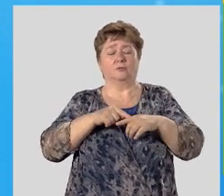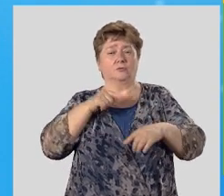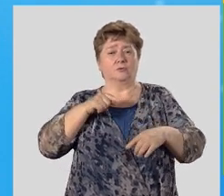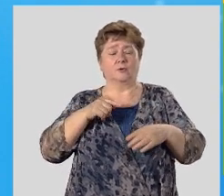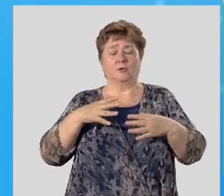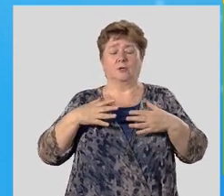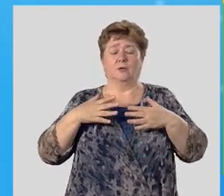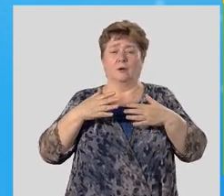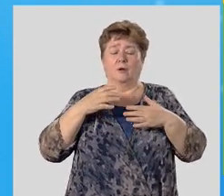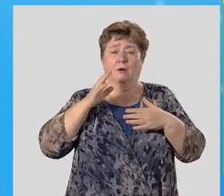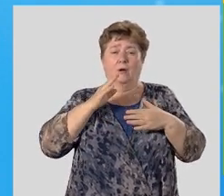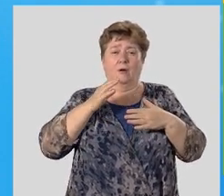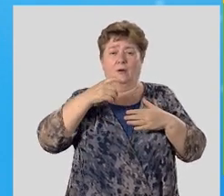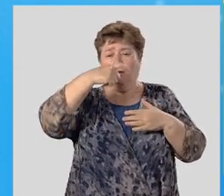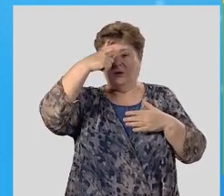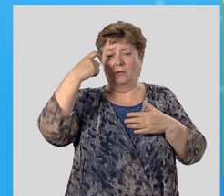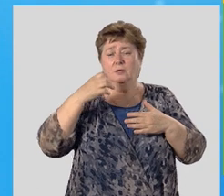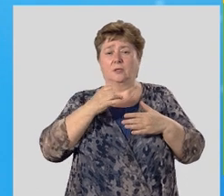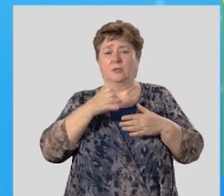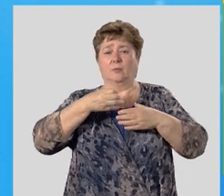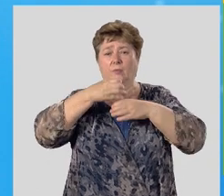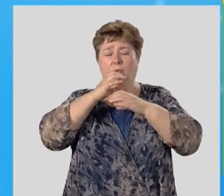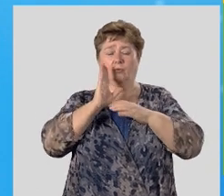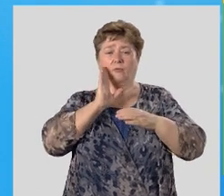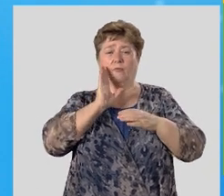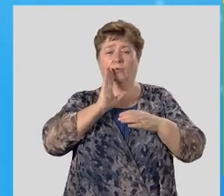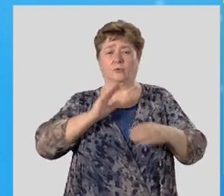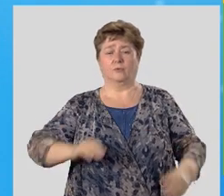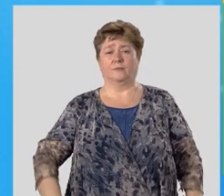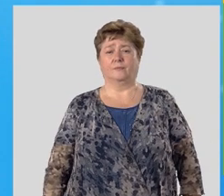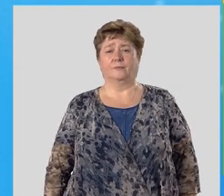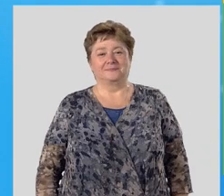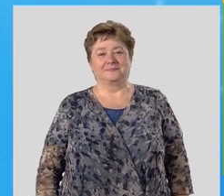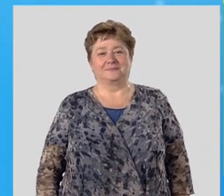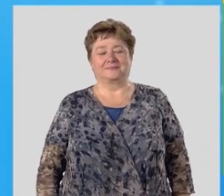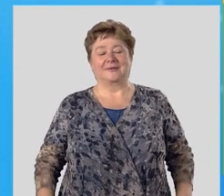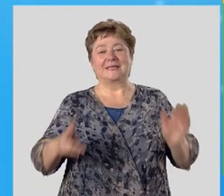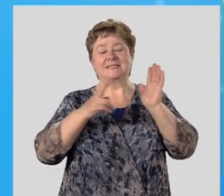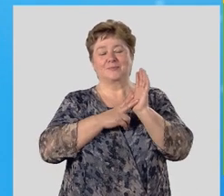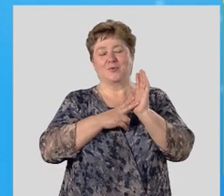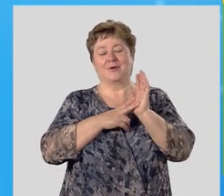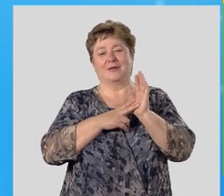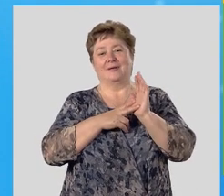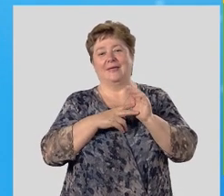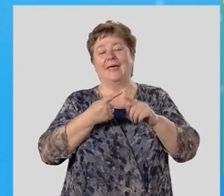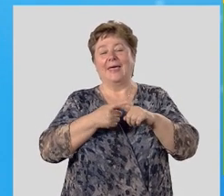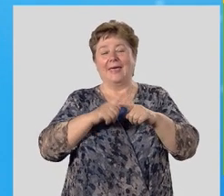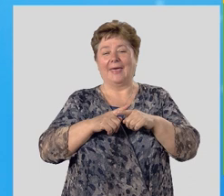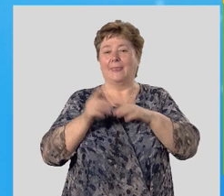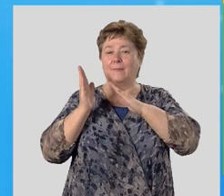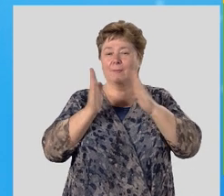испытывать жажду и пьет воду. Посмотрите на этого милого котенка. Седьмое –